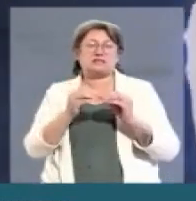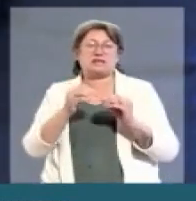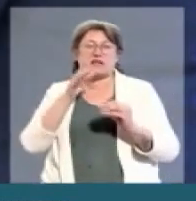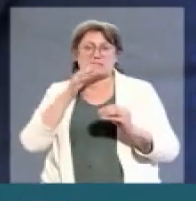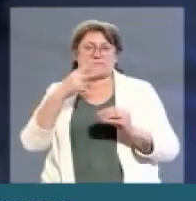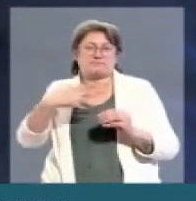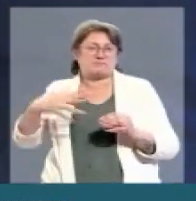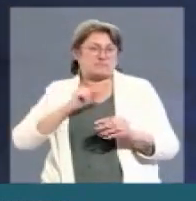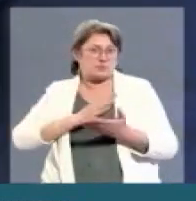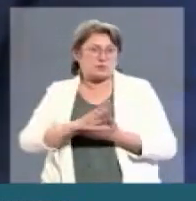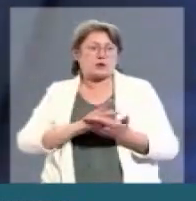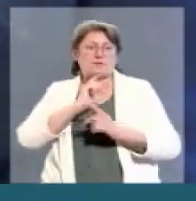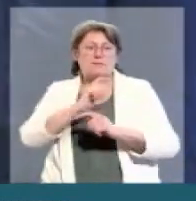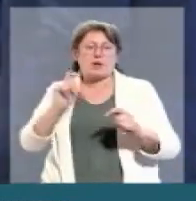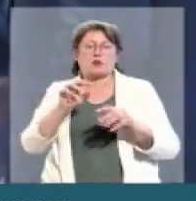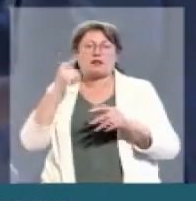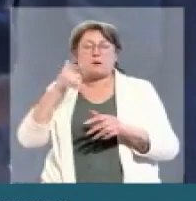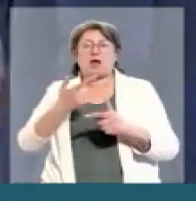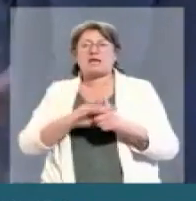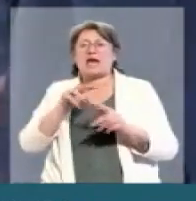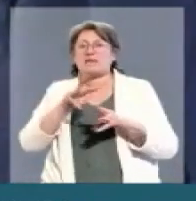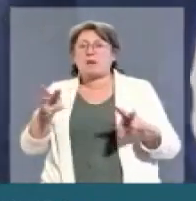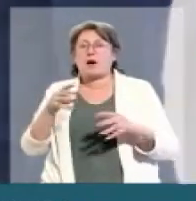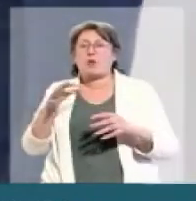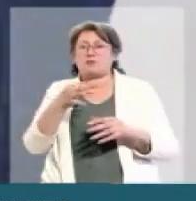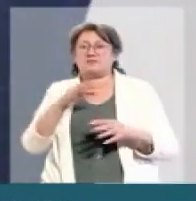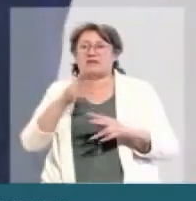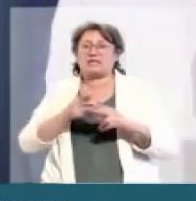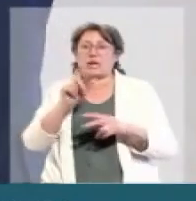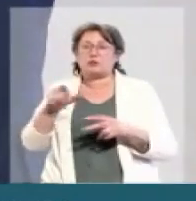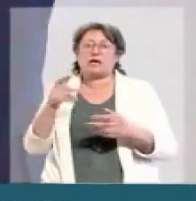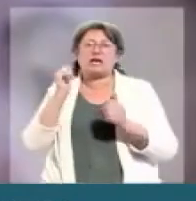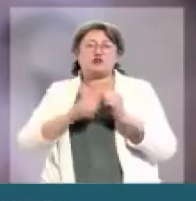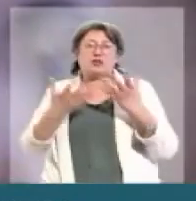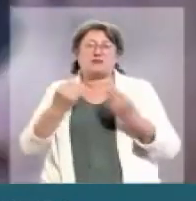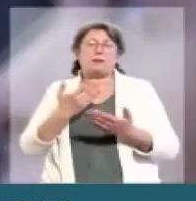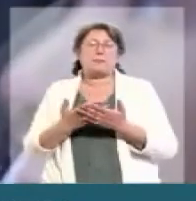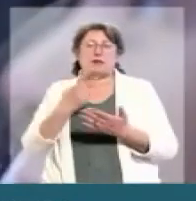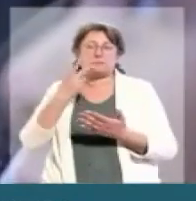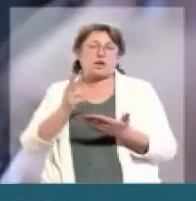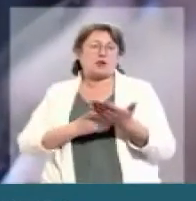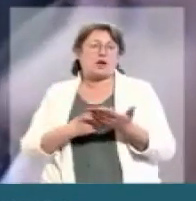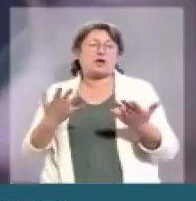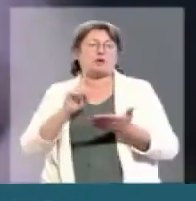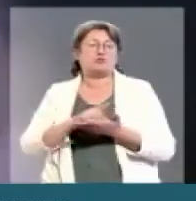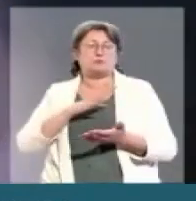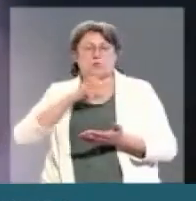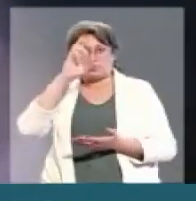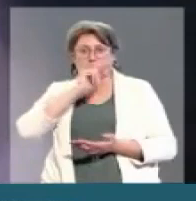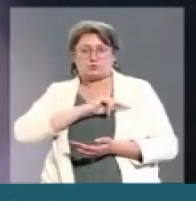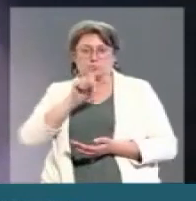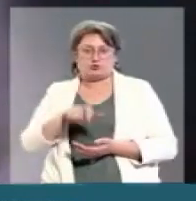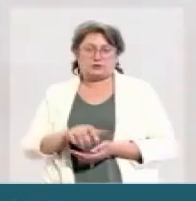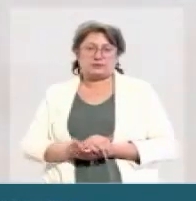лет, наградили грамотой от имени акима области. Все эти люди своим примером и ежедневным трудом на благо страны доказывают, каким должен быть